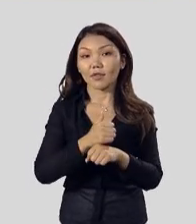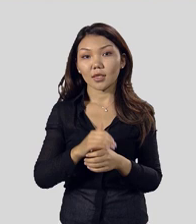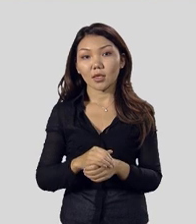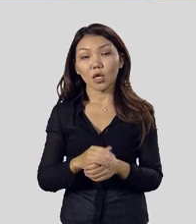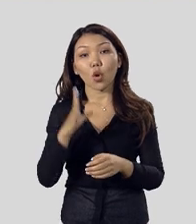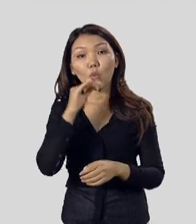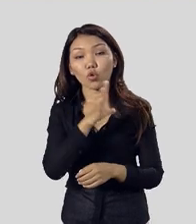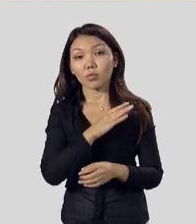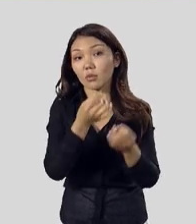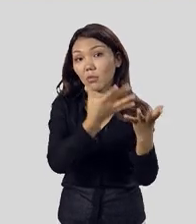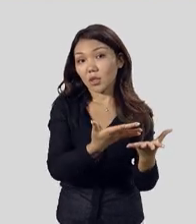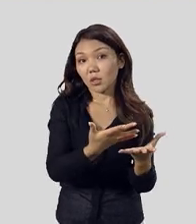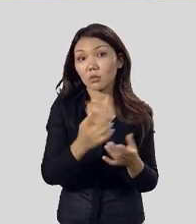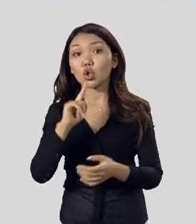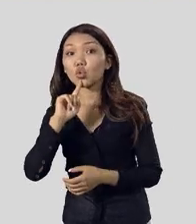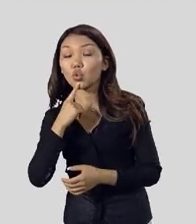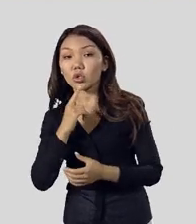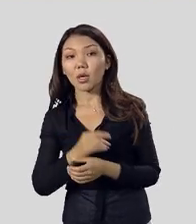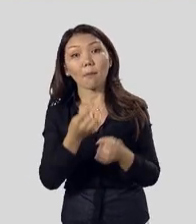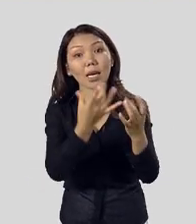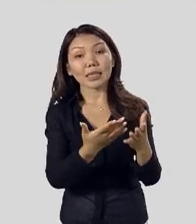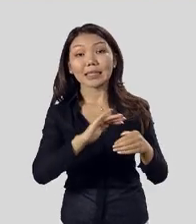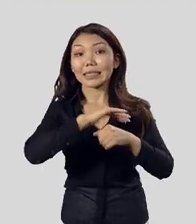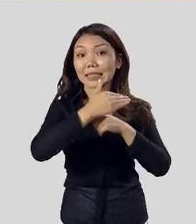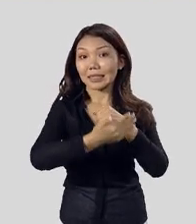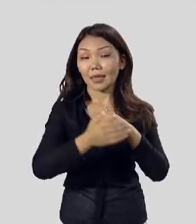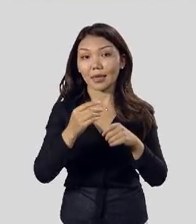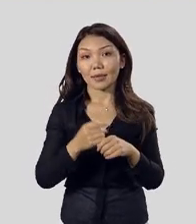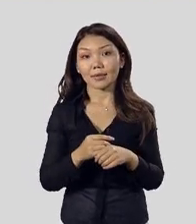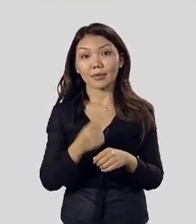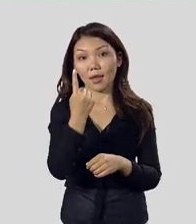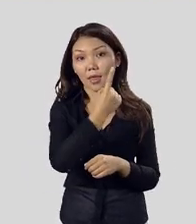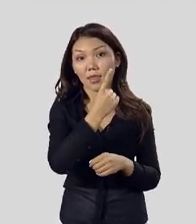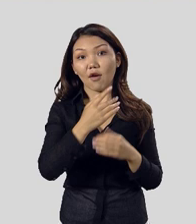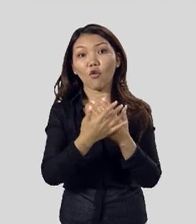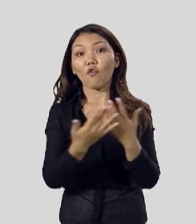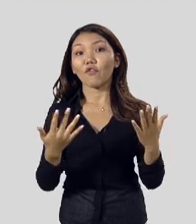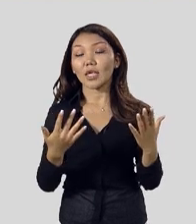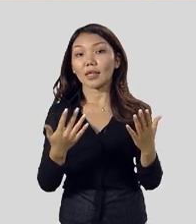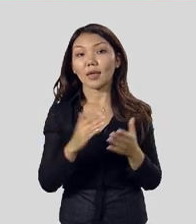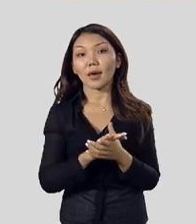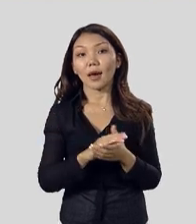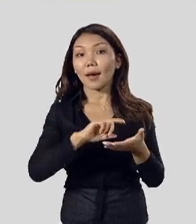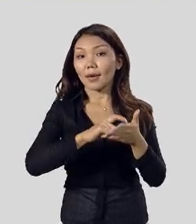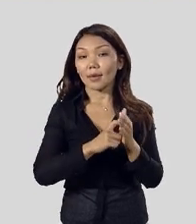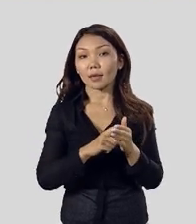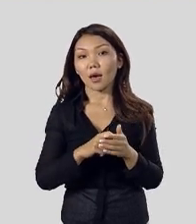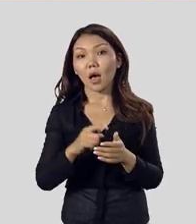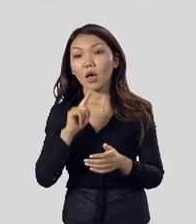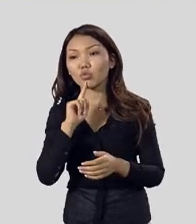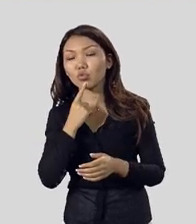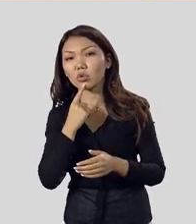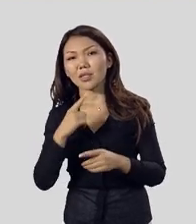простыми и сложными простые ткани состоят из одного вида клеток а сложные состоят из